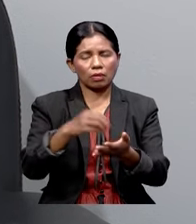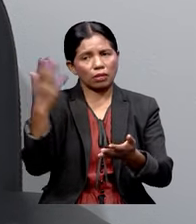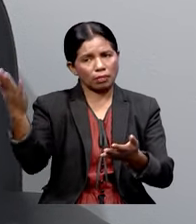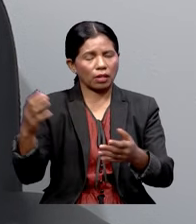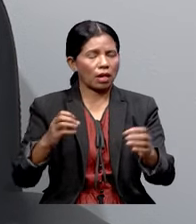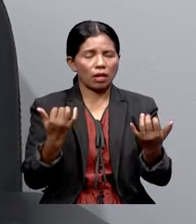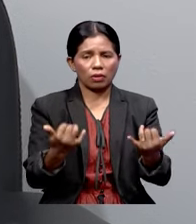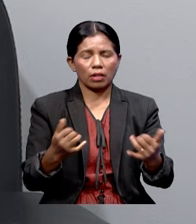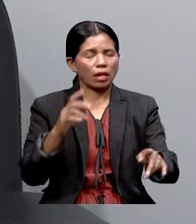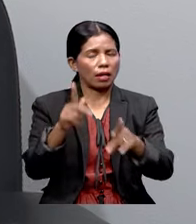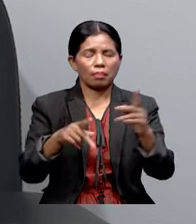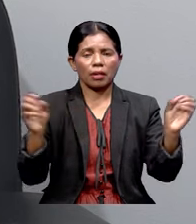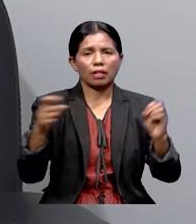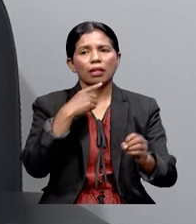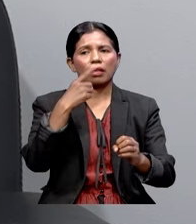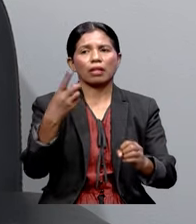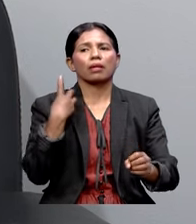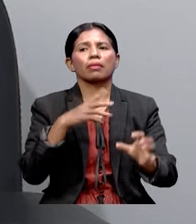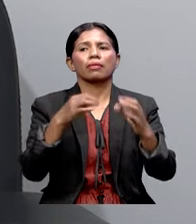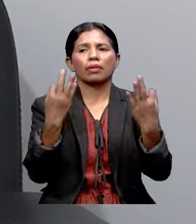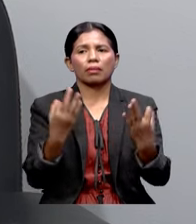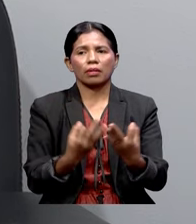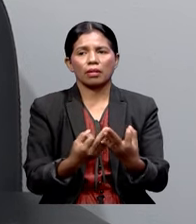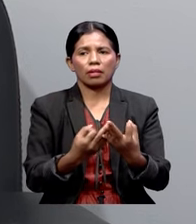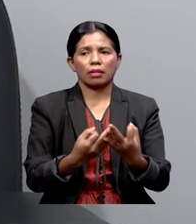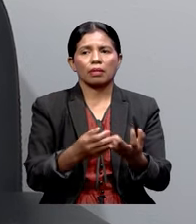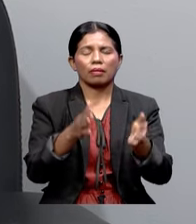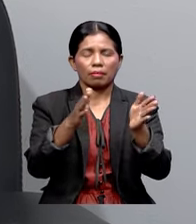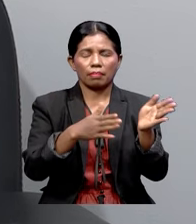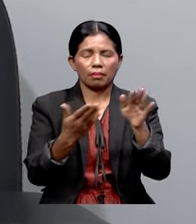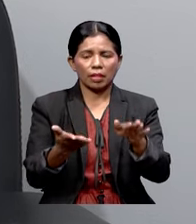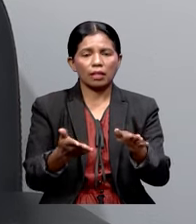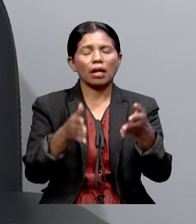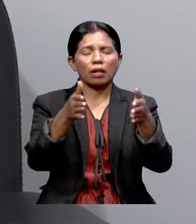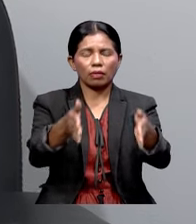nei mai da mai hatete dehan. Amini familia ne mate hakoi hoti palasu do governo ne oin.